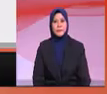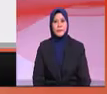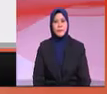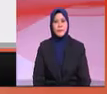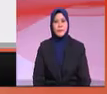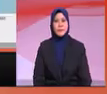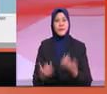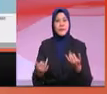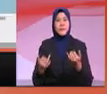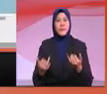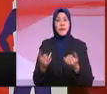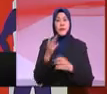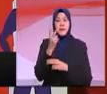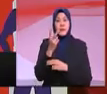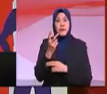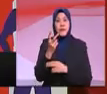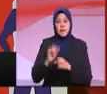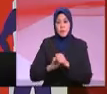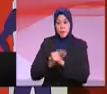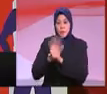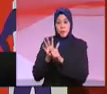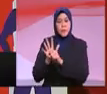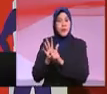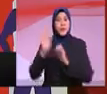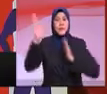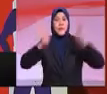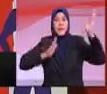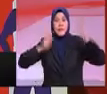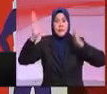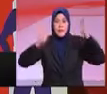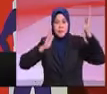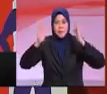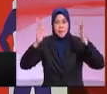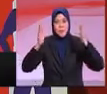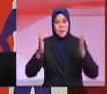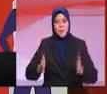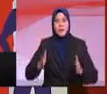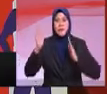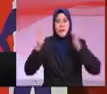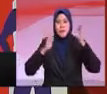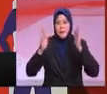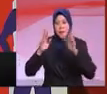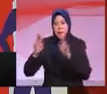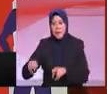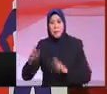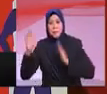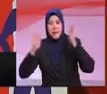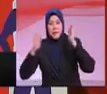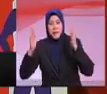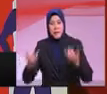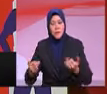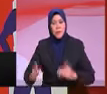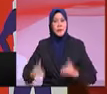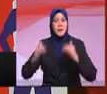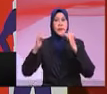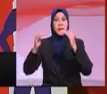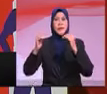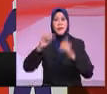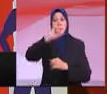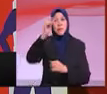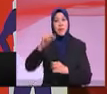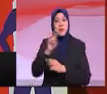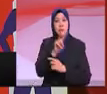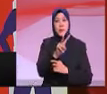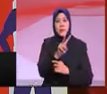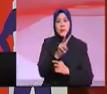Dan ini kita lihat iaitu COVID-19 di Malaysia di antara warga negara dan bukan warga negara. Di peringkat iaitu gelombang